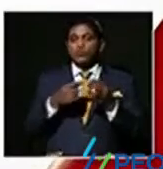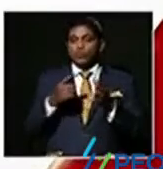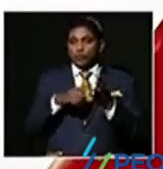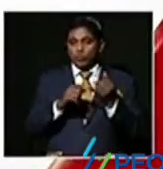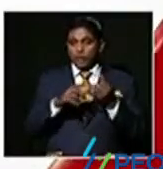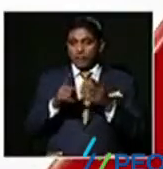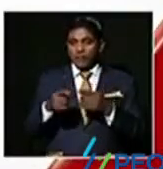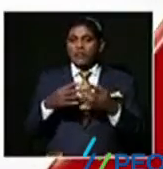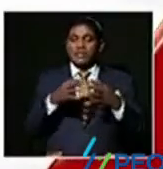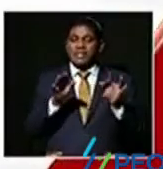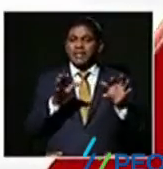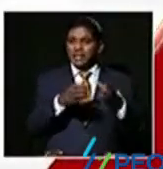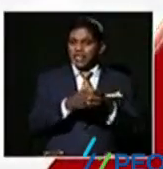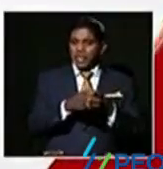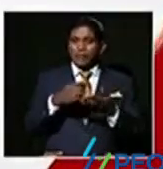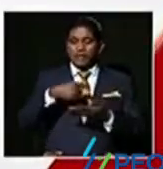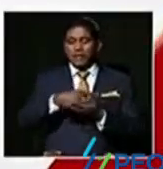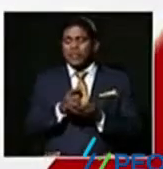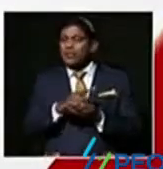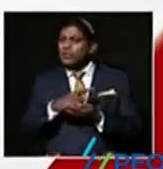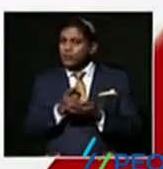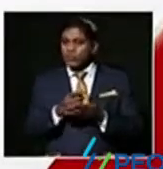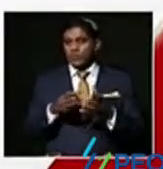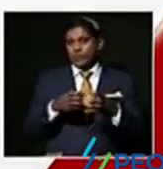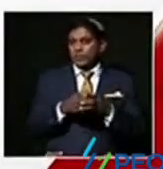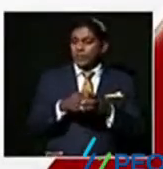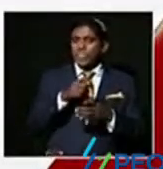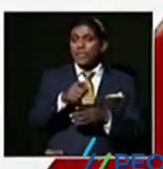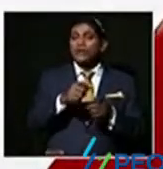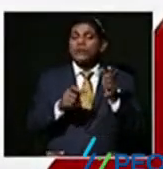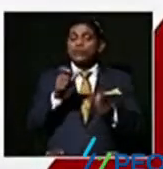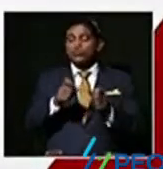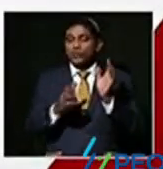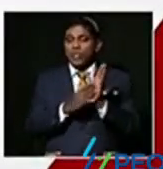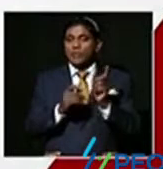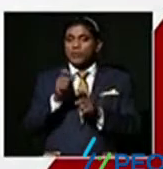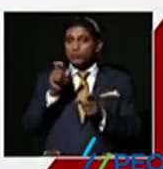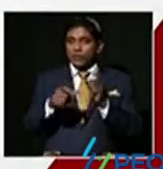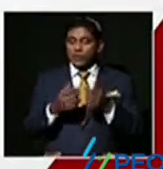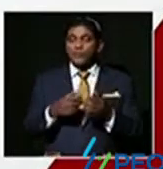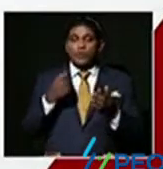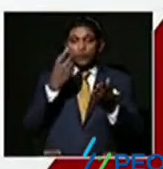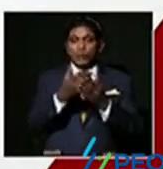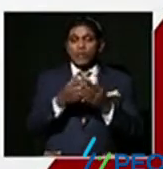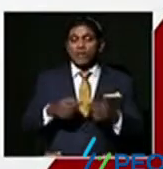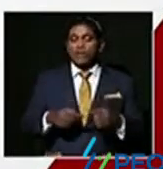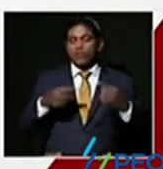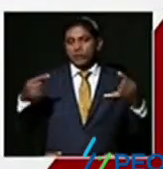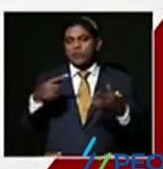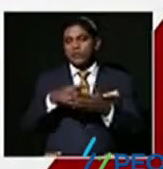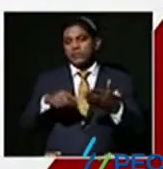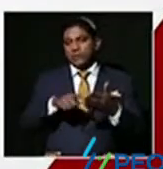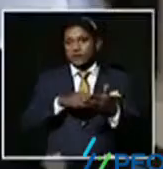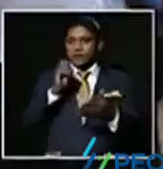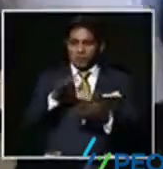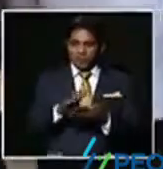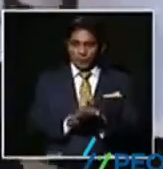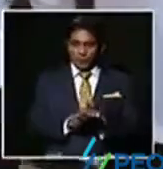නිදහස ජනතා සභාව, ජාතික ජනබලවේගයේ නියෝජනය කරන මන්ත්‍රීවරුන් යෝජනාවට විරුද්ධව ඡන්දය ප්‍රකාශ කළා.